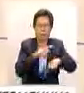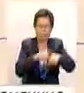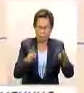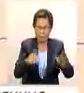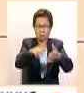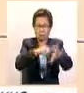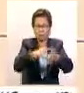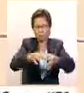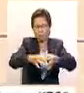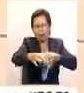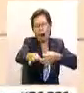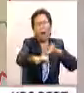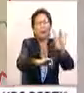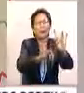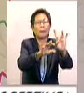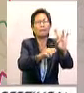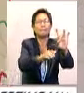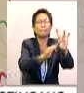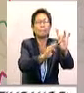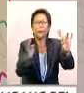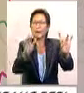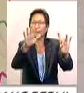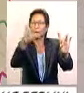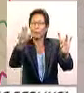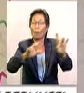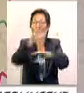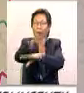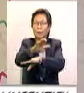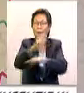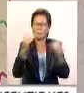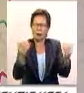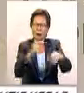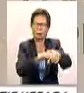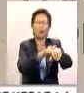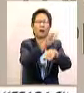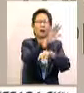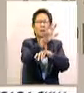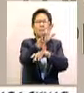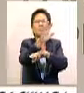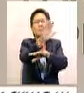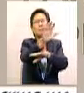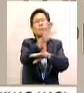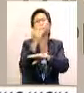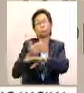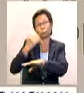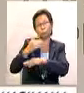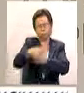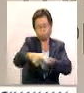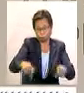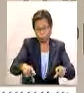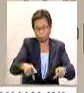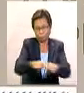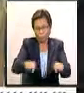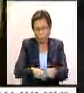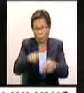mengundi dipanjangkan dari pukul 8 pagi hingga 5.30 petang berbanding pukul 5 petang sebelum ini. Petak undi dalam tempat